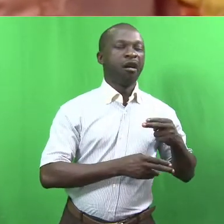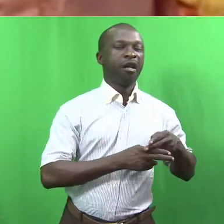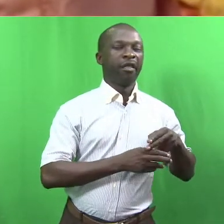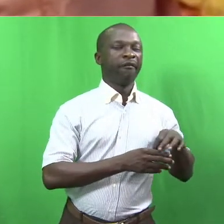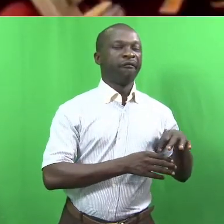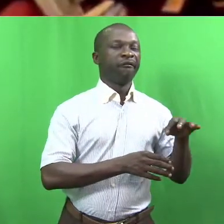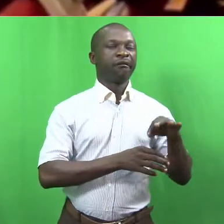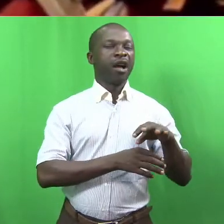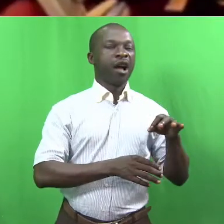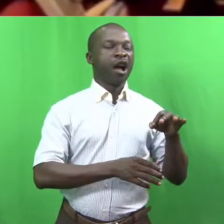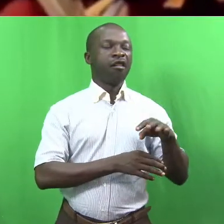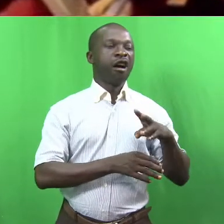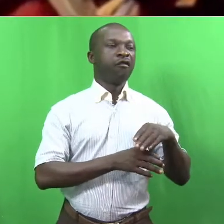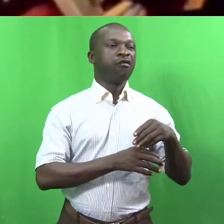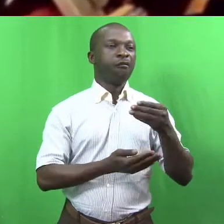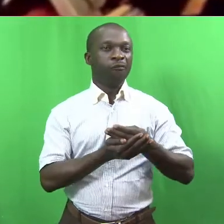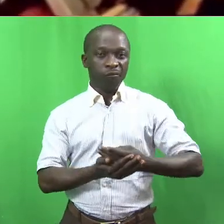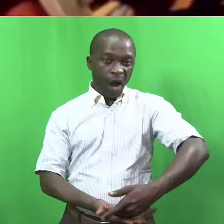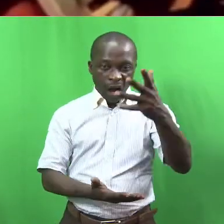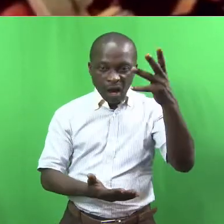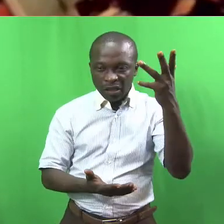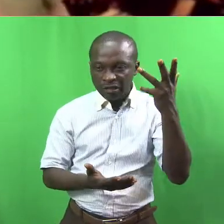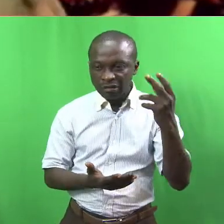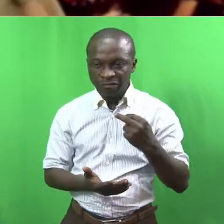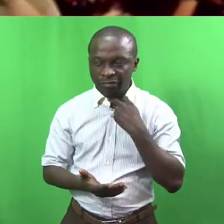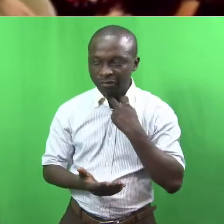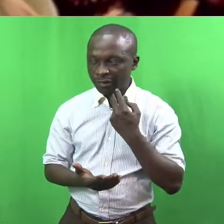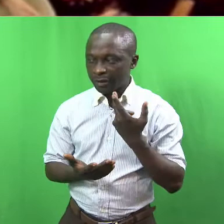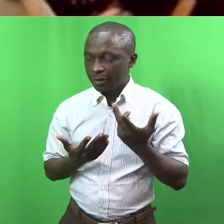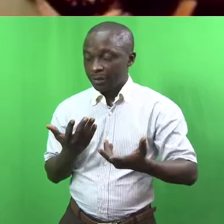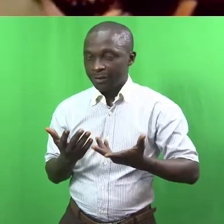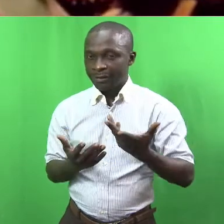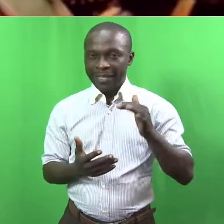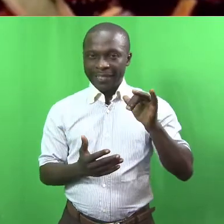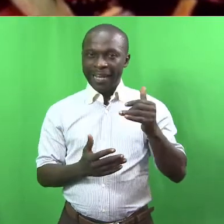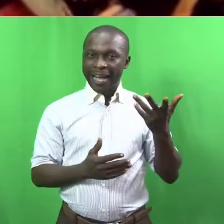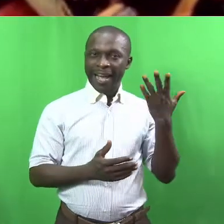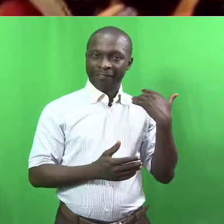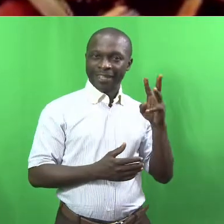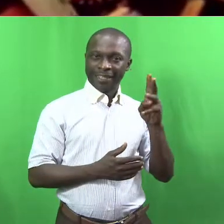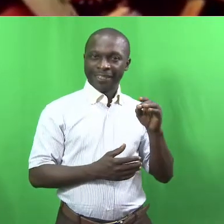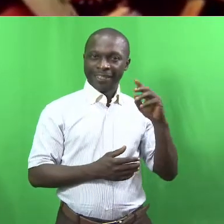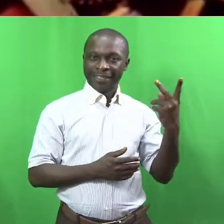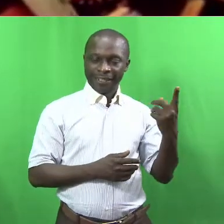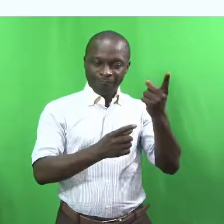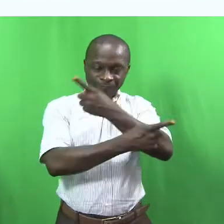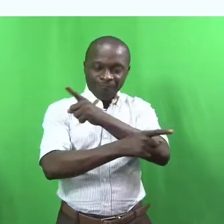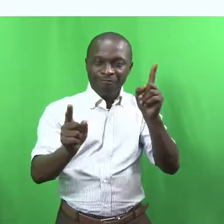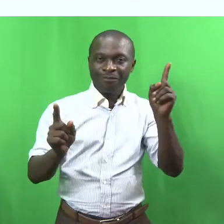décembre dernier a marqué un tournant important dans l'histoire politique du Cameroun.